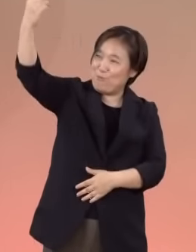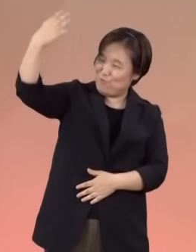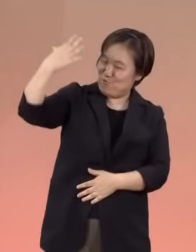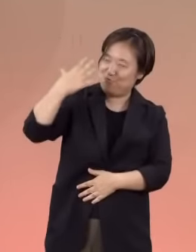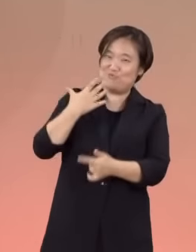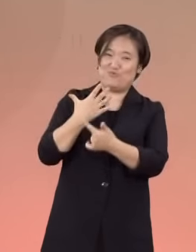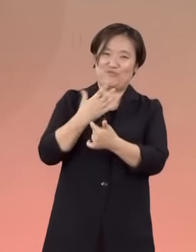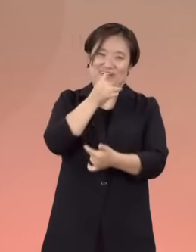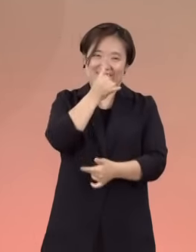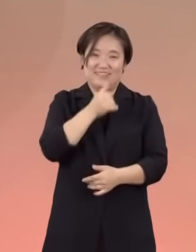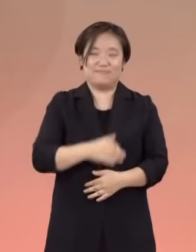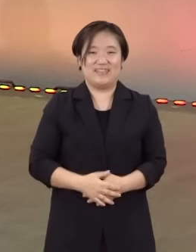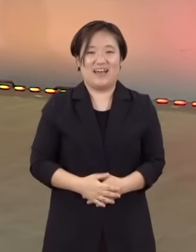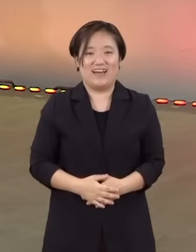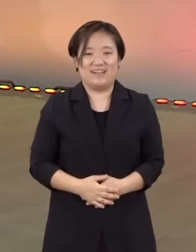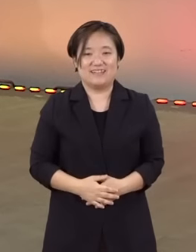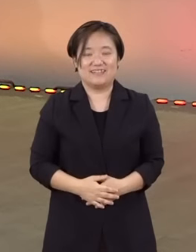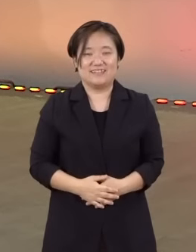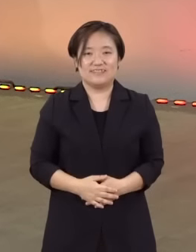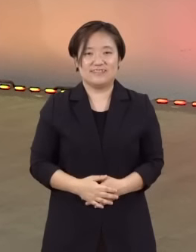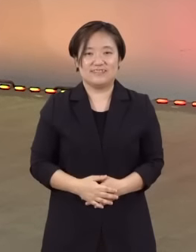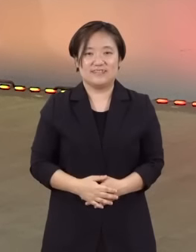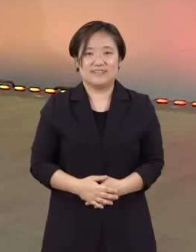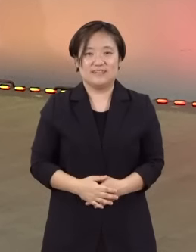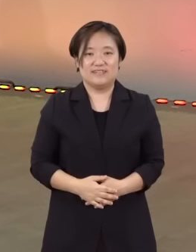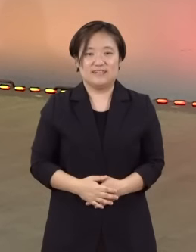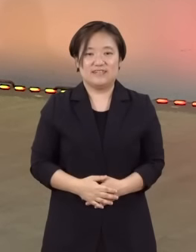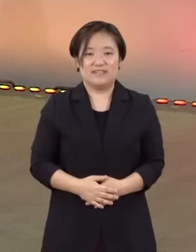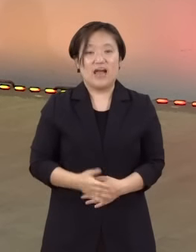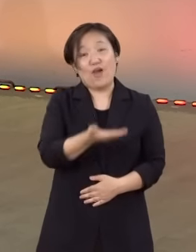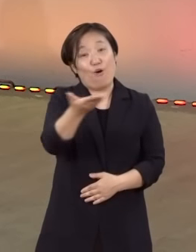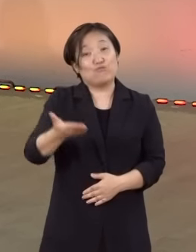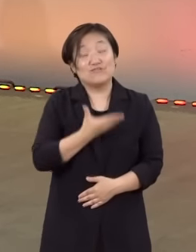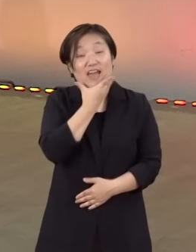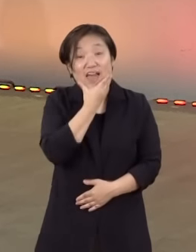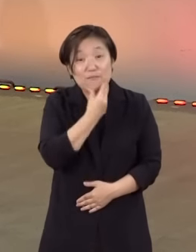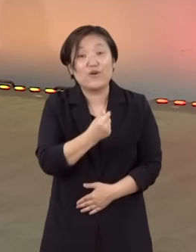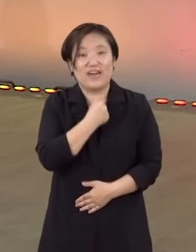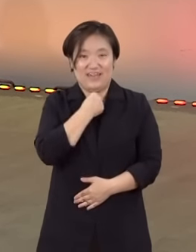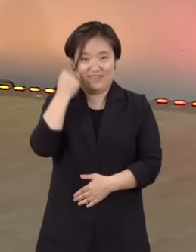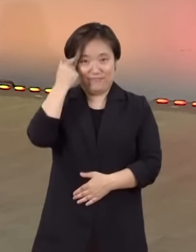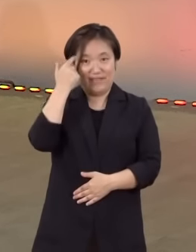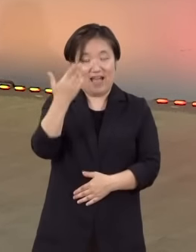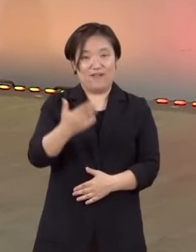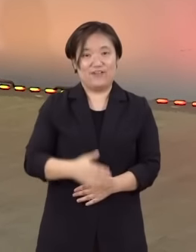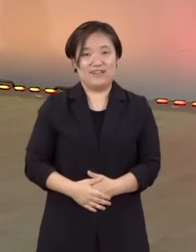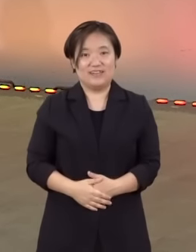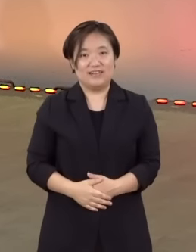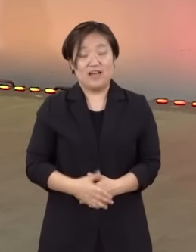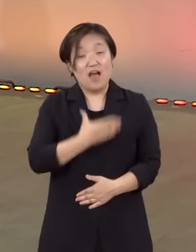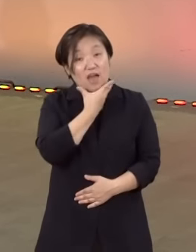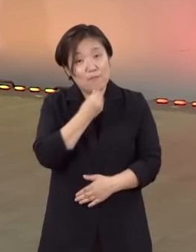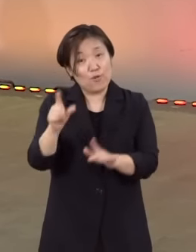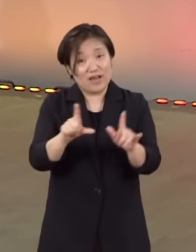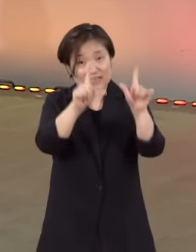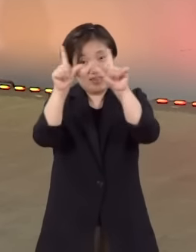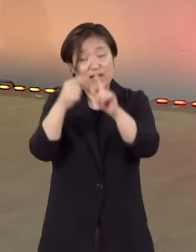계십니다 여러분 여러분 행복해지고 싶습니까 행복한 삶을